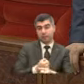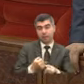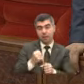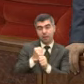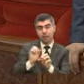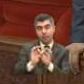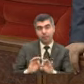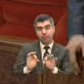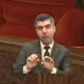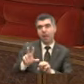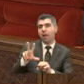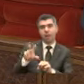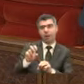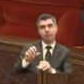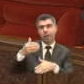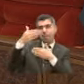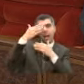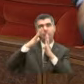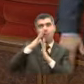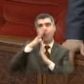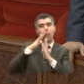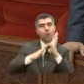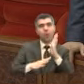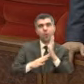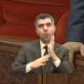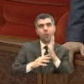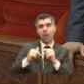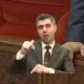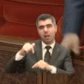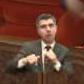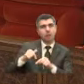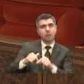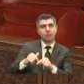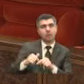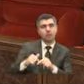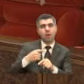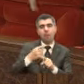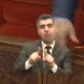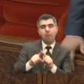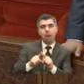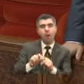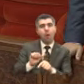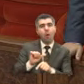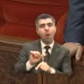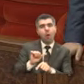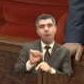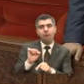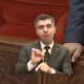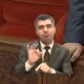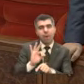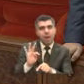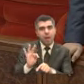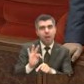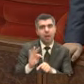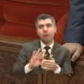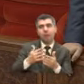المغاربه كاملين كيعرفوا شنو هي البطاله، وكل واحد منا عنده على الاقل الا ماشي خوها ولا جارو، على الاقل عنده قريب منه كيعرف